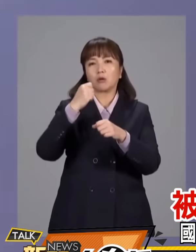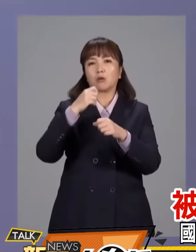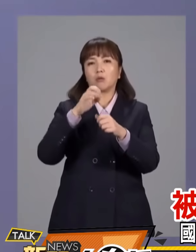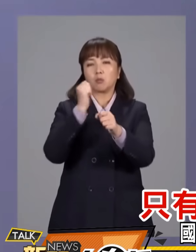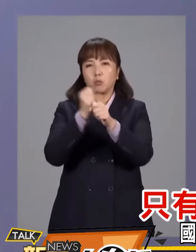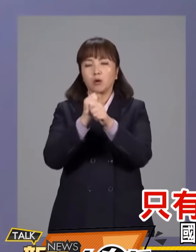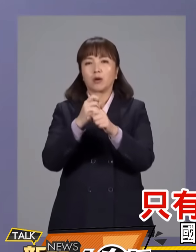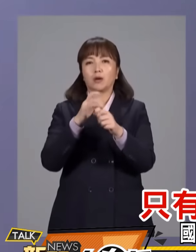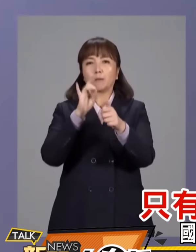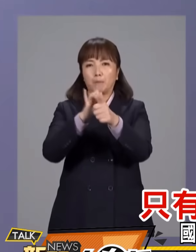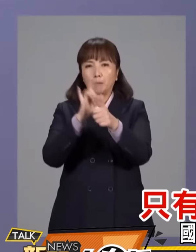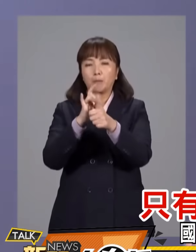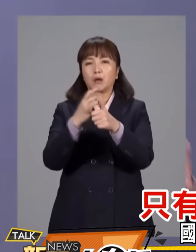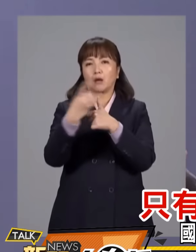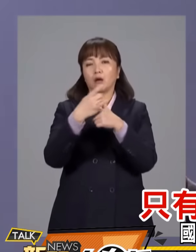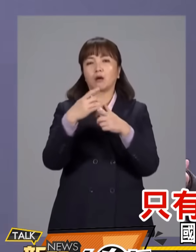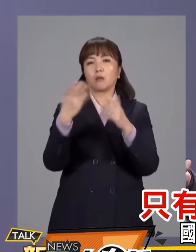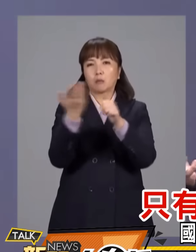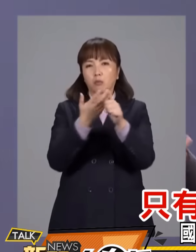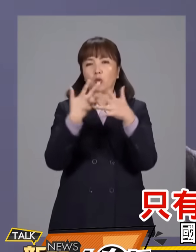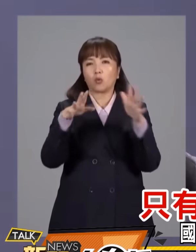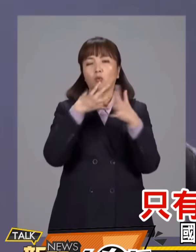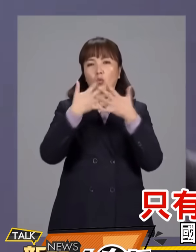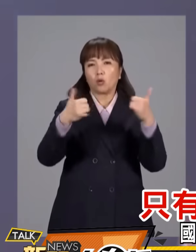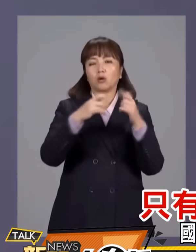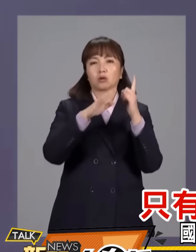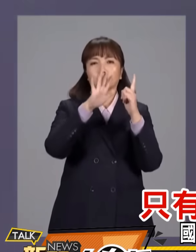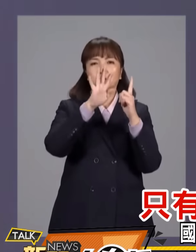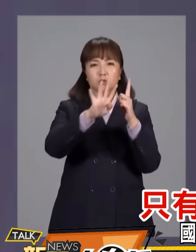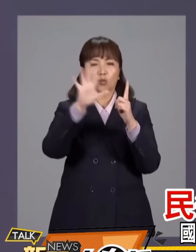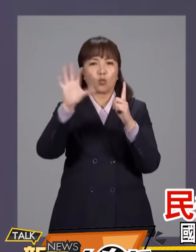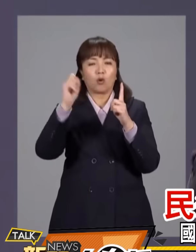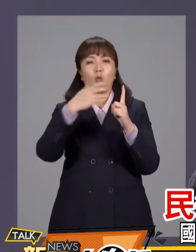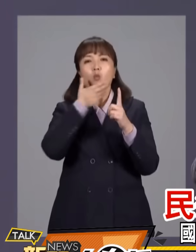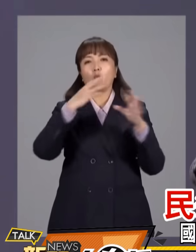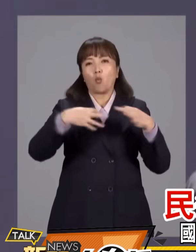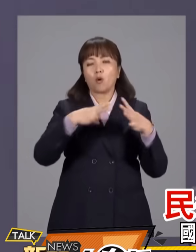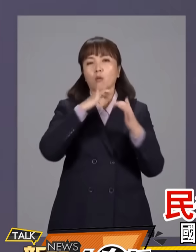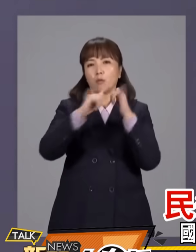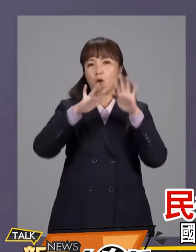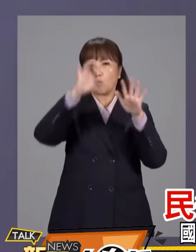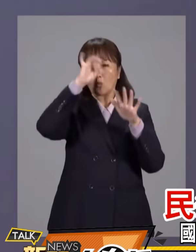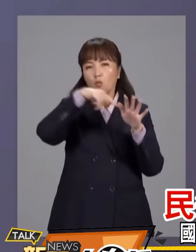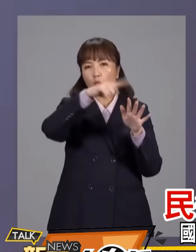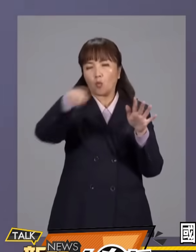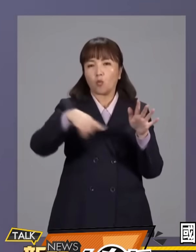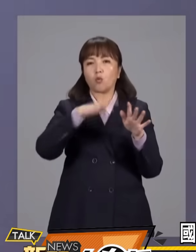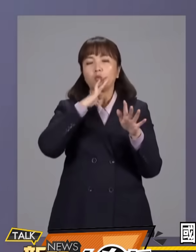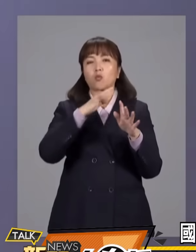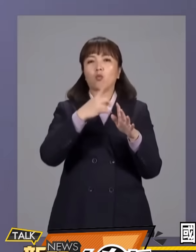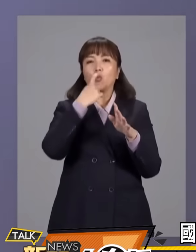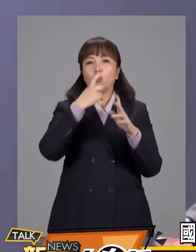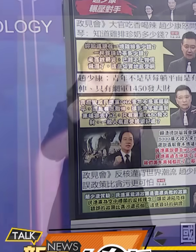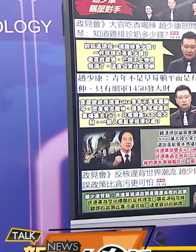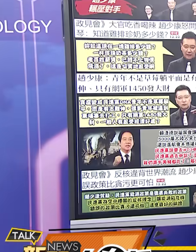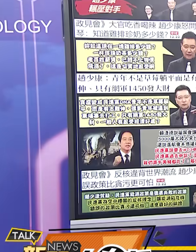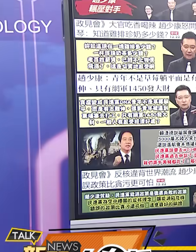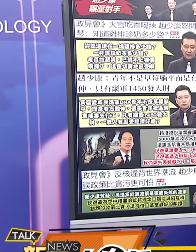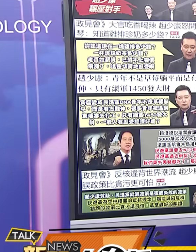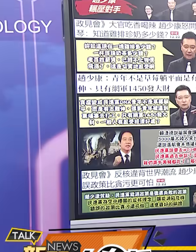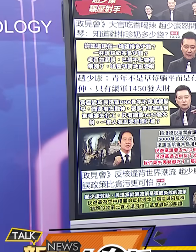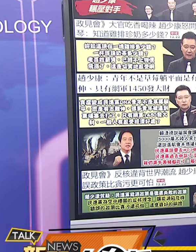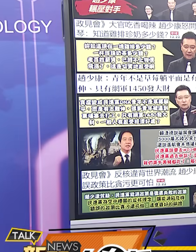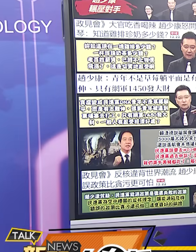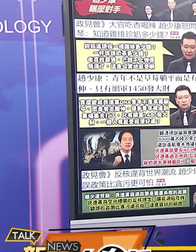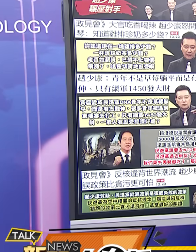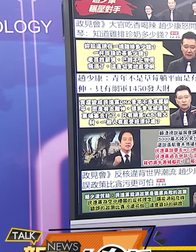家骗，被人家杀。只有网军呢、1450发大财啊，只有民进党的绿油的金主发大财啊。 好，